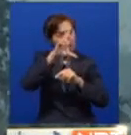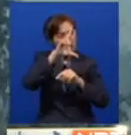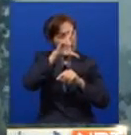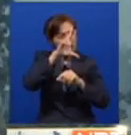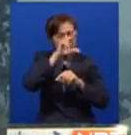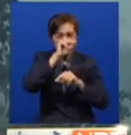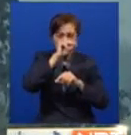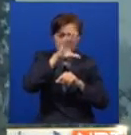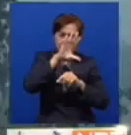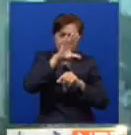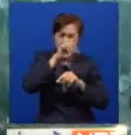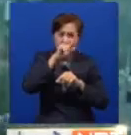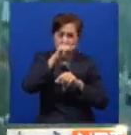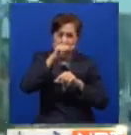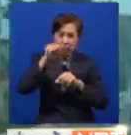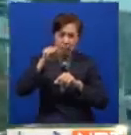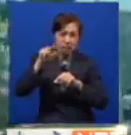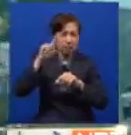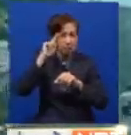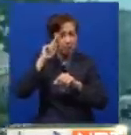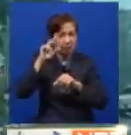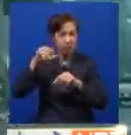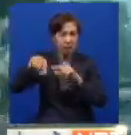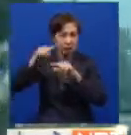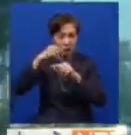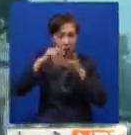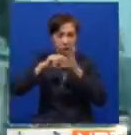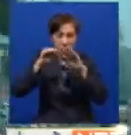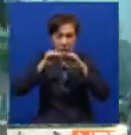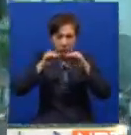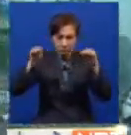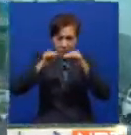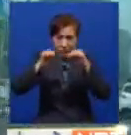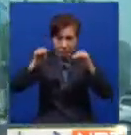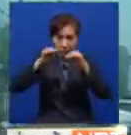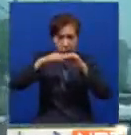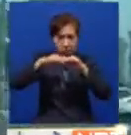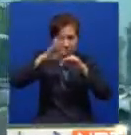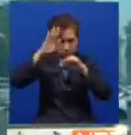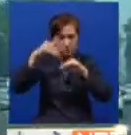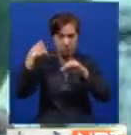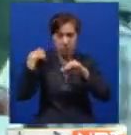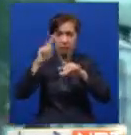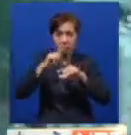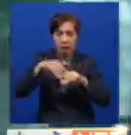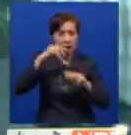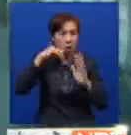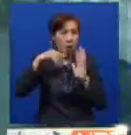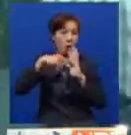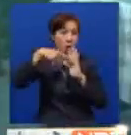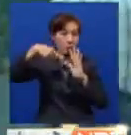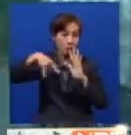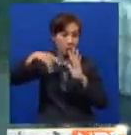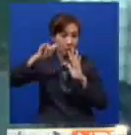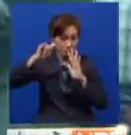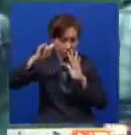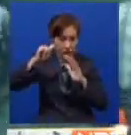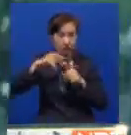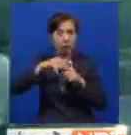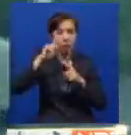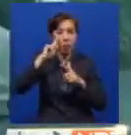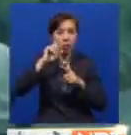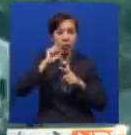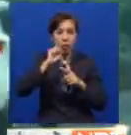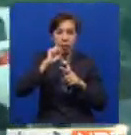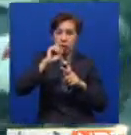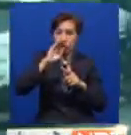โครกรัมต่อลูกบาศก์เมตรมีค่าเกินมาตรฐานในพื้นที่อำเภอเมืองพะเยาอำเภอเมืองอำเภอสบปาด